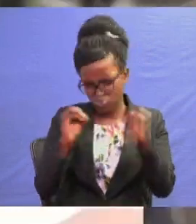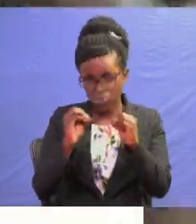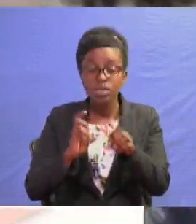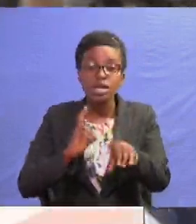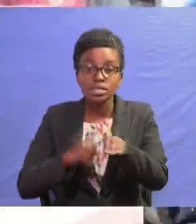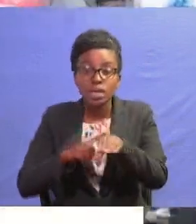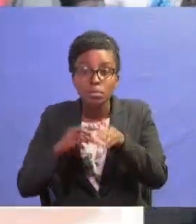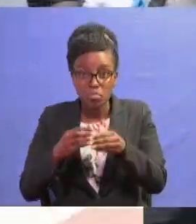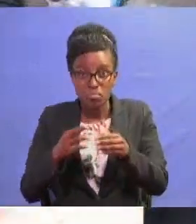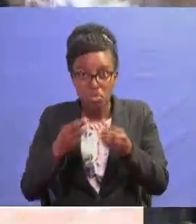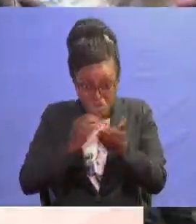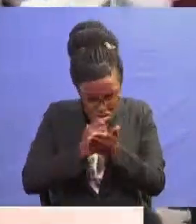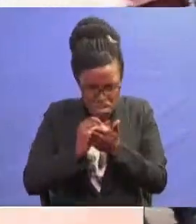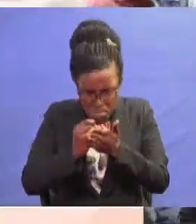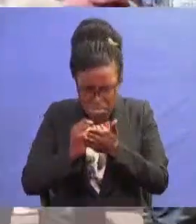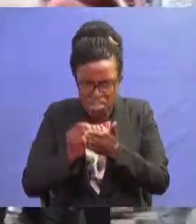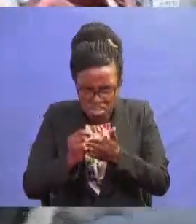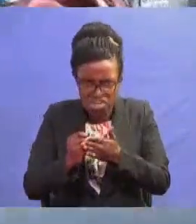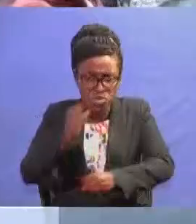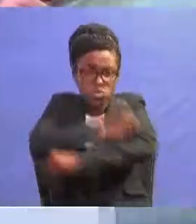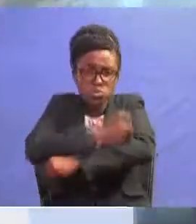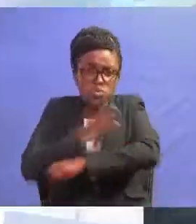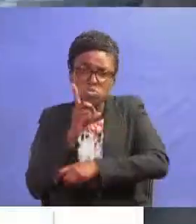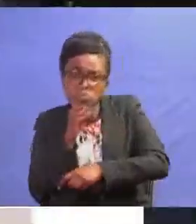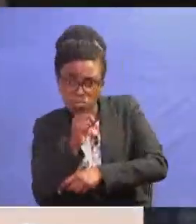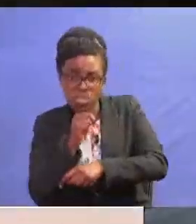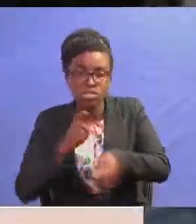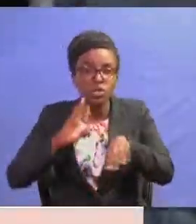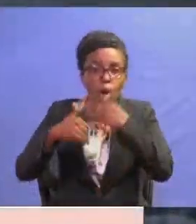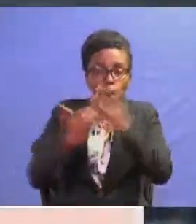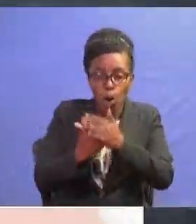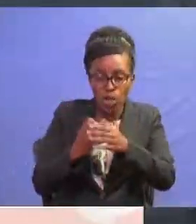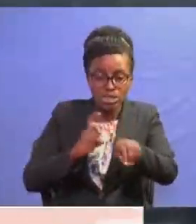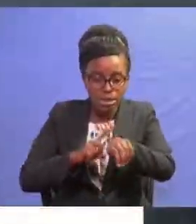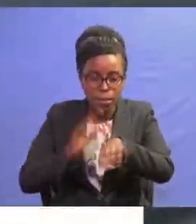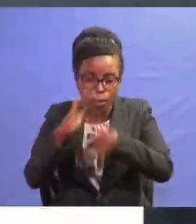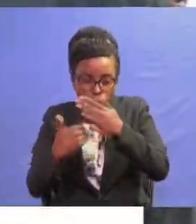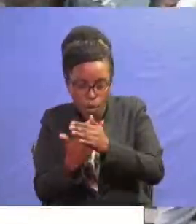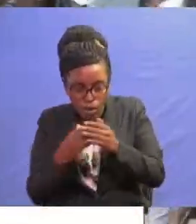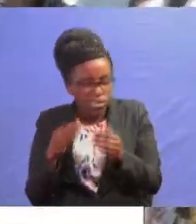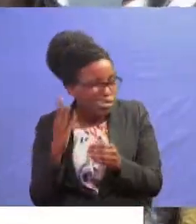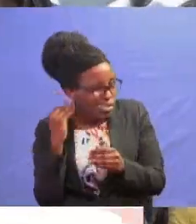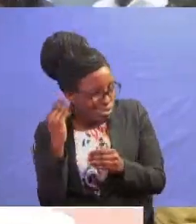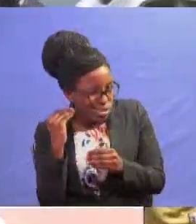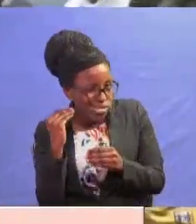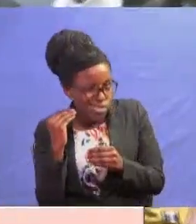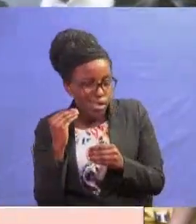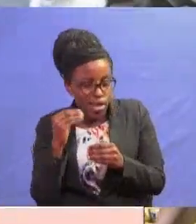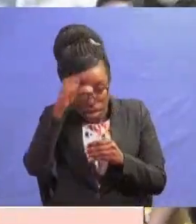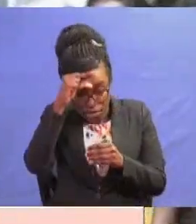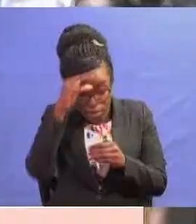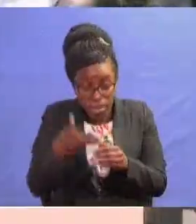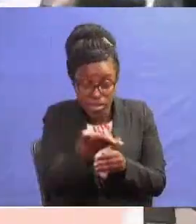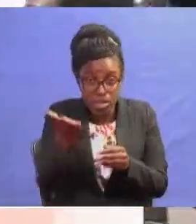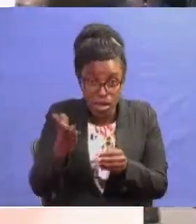tumesoma, tumemaliza shule. Walimu hawa wameapa kutorudi kazini hadi serikali itakaposikiliza madai yao. KUPPET pia